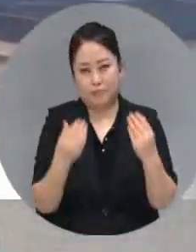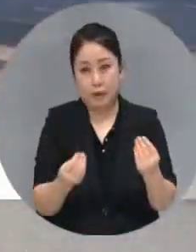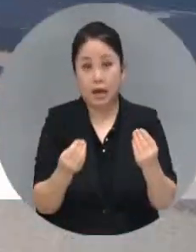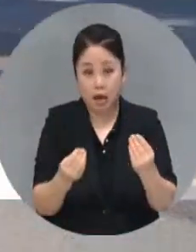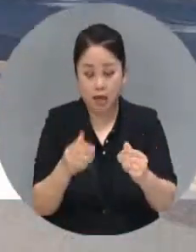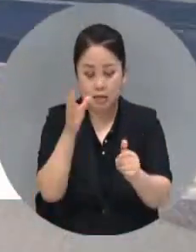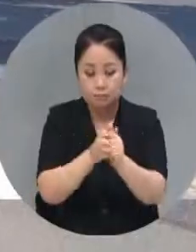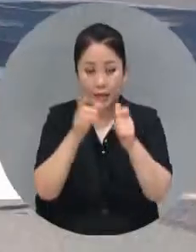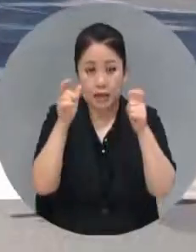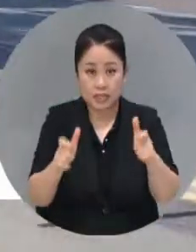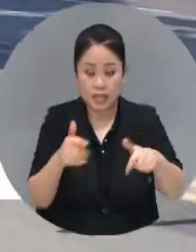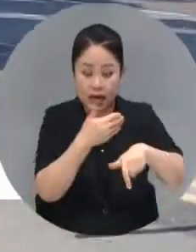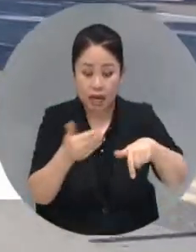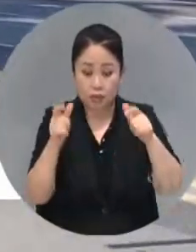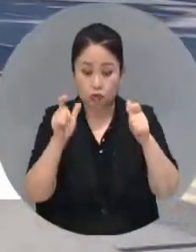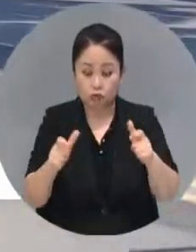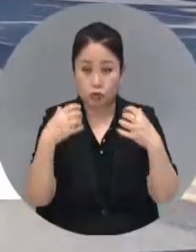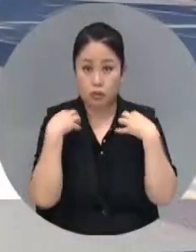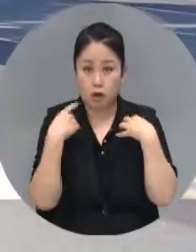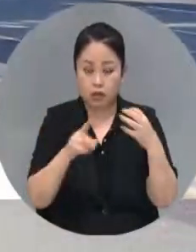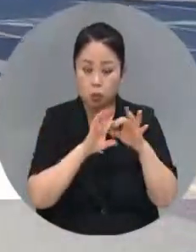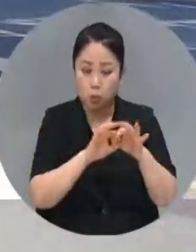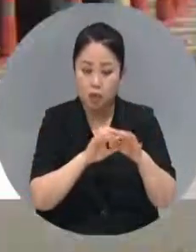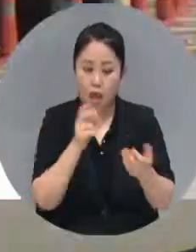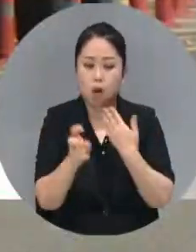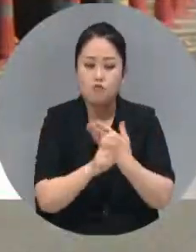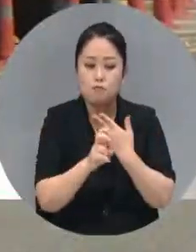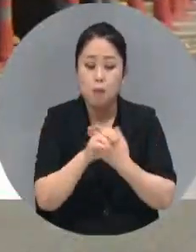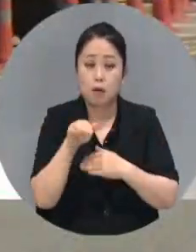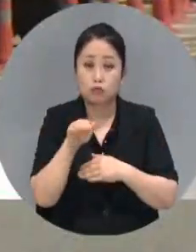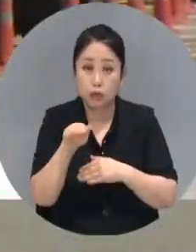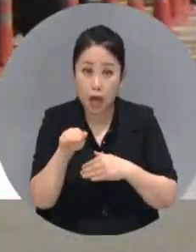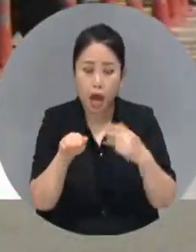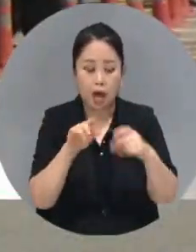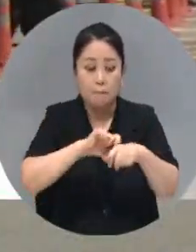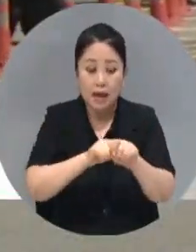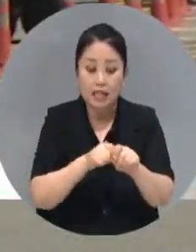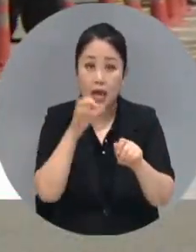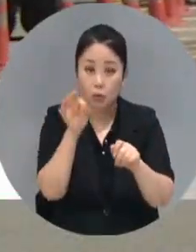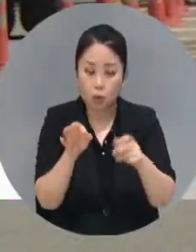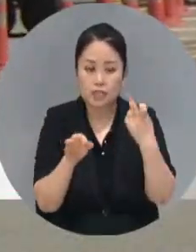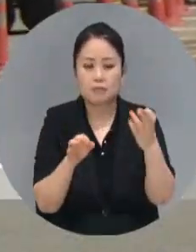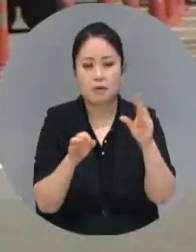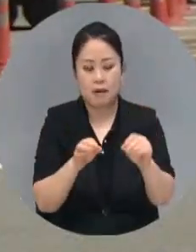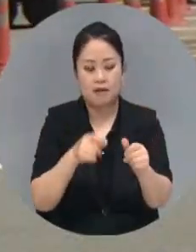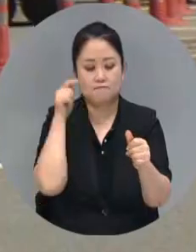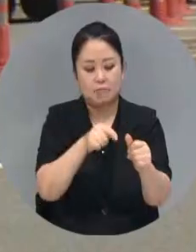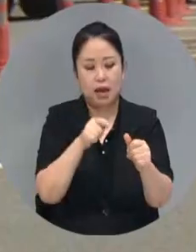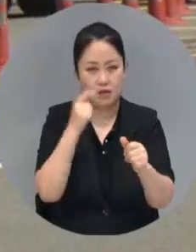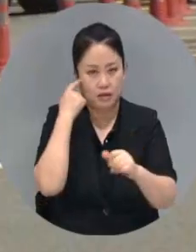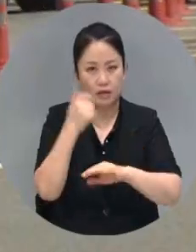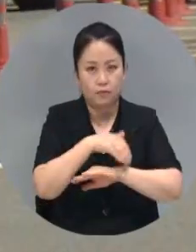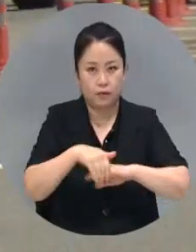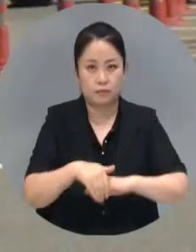관할 지자체인 강서구청을 통해 불법 주차에 대한 과태료 12만 원이 부과될 예정이라고 밝혔습니다.